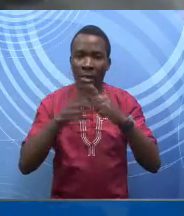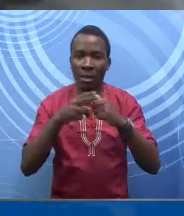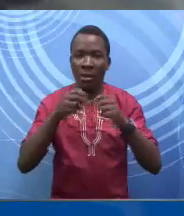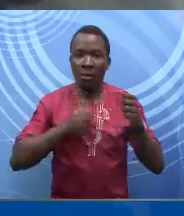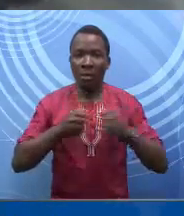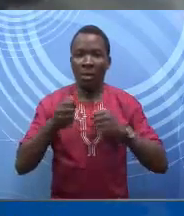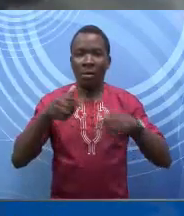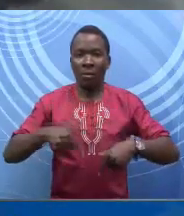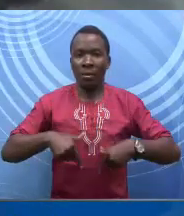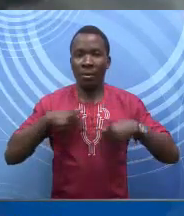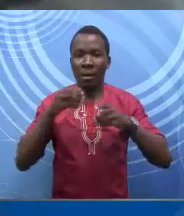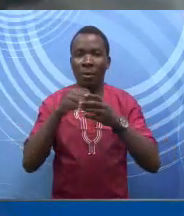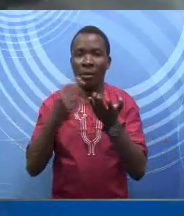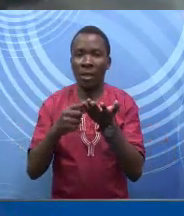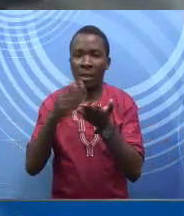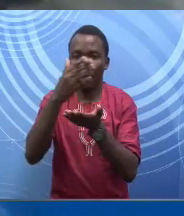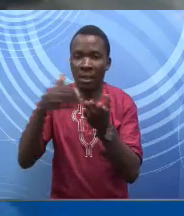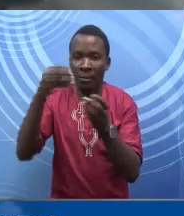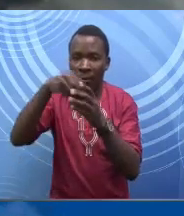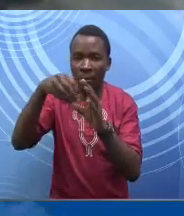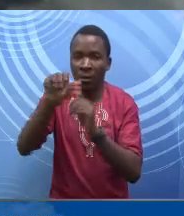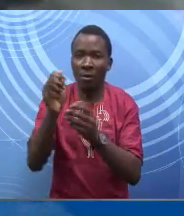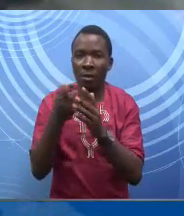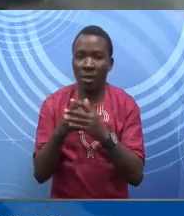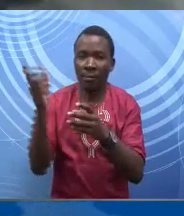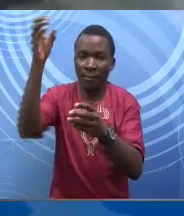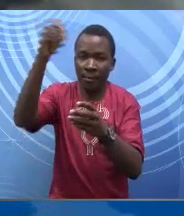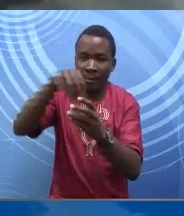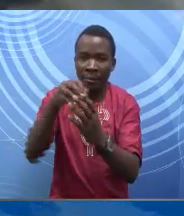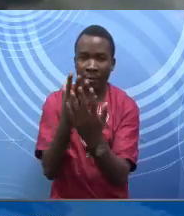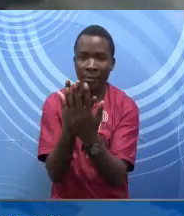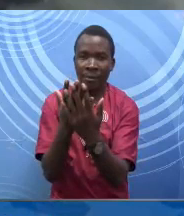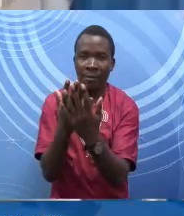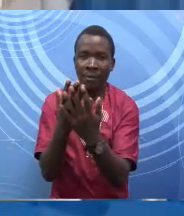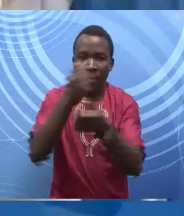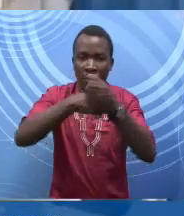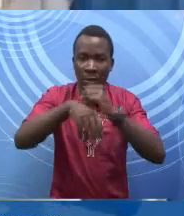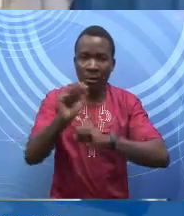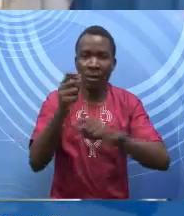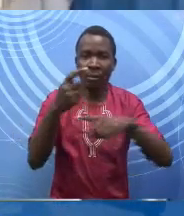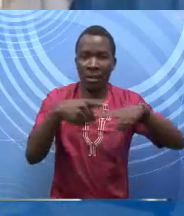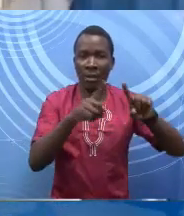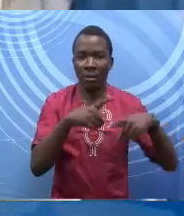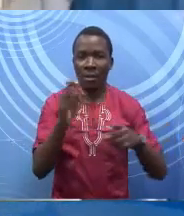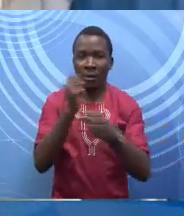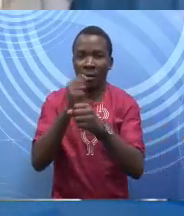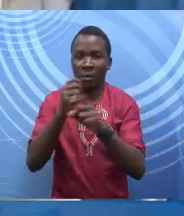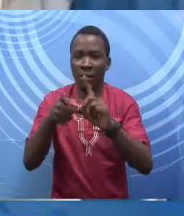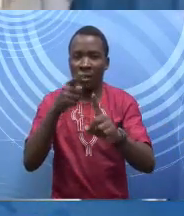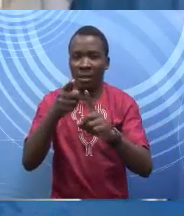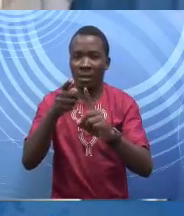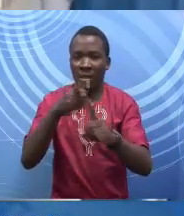Uganda bamwe muri bo batangiye gutabwa muri yombi mu mikwabo itandukanye bakurirwa